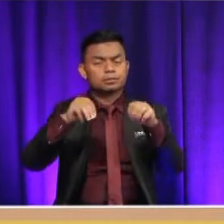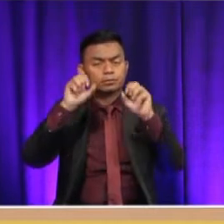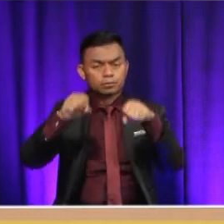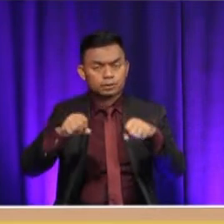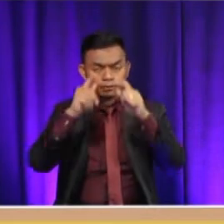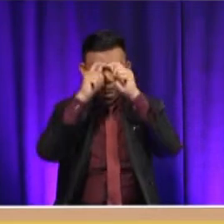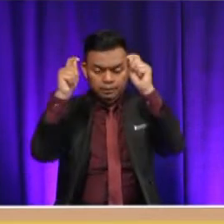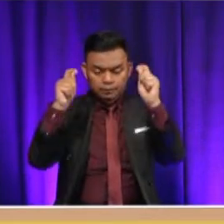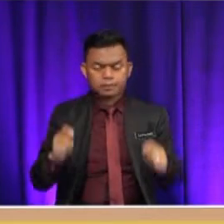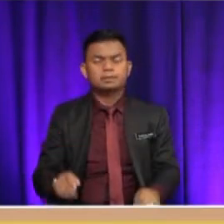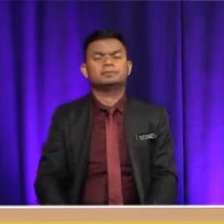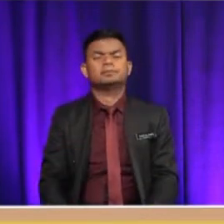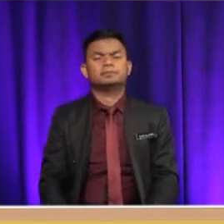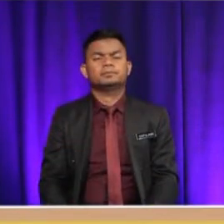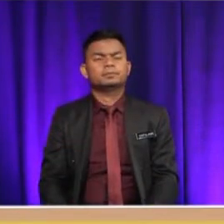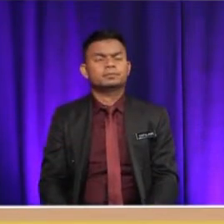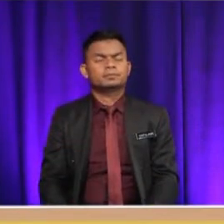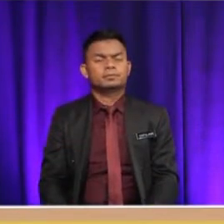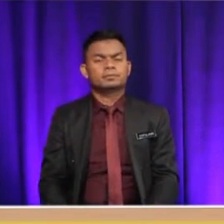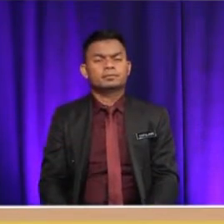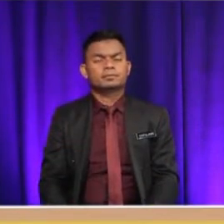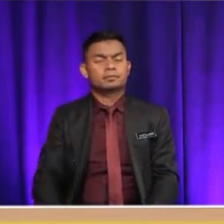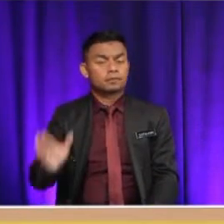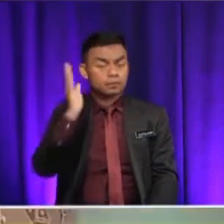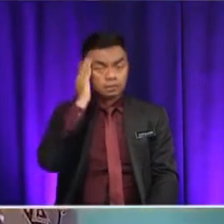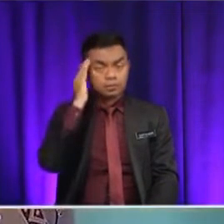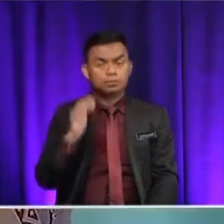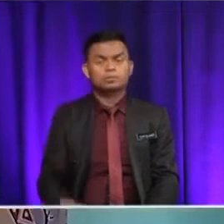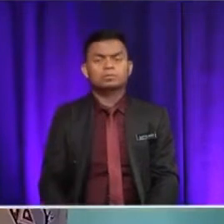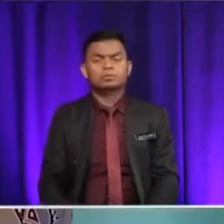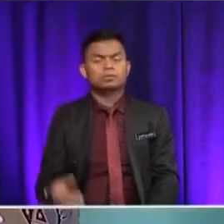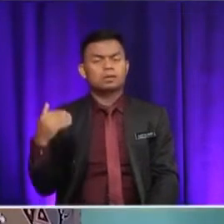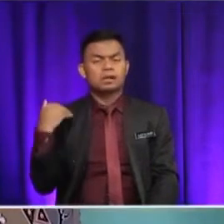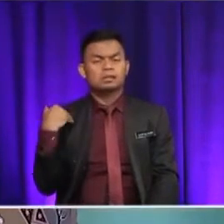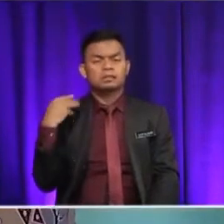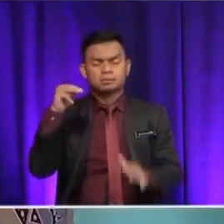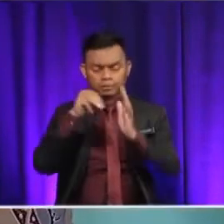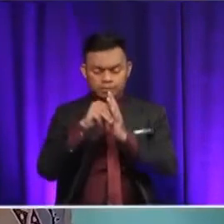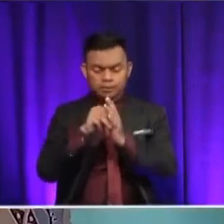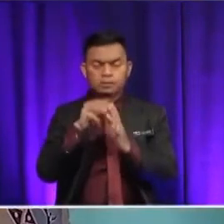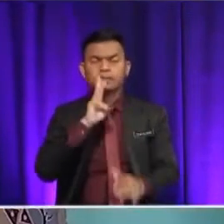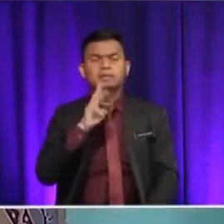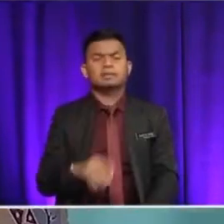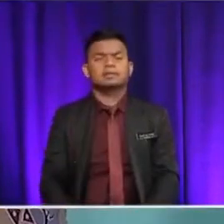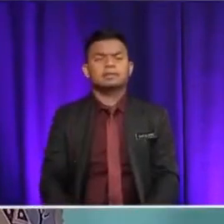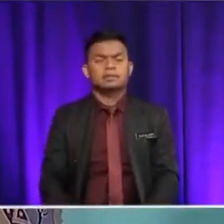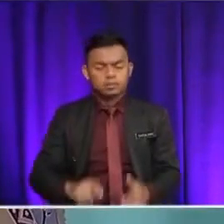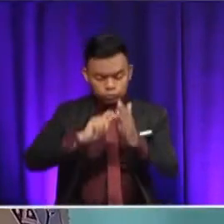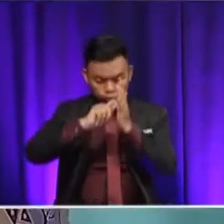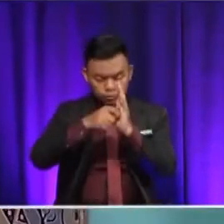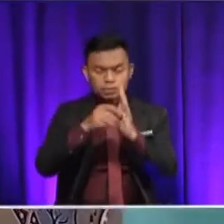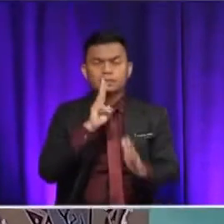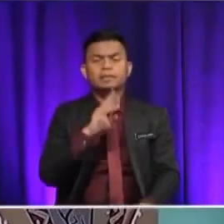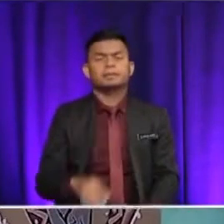Maksud mentafsir kat situ, kamu mesti tahu ada meter air kat situ, ada kunci air, apa fungsi setiap komponen kat